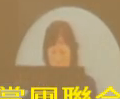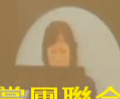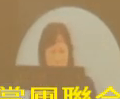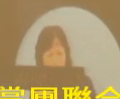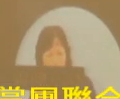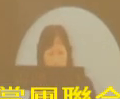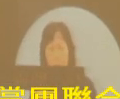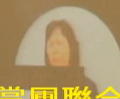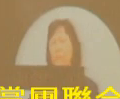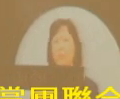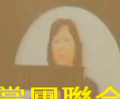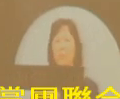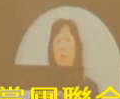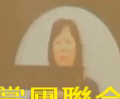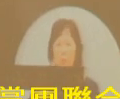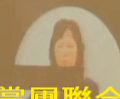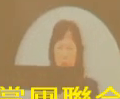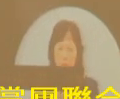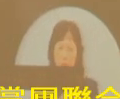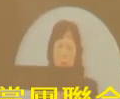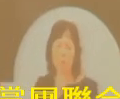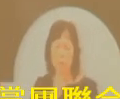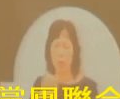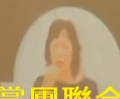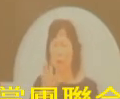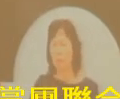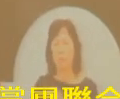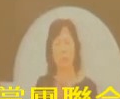败。刚才把房间装的好。